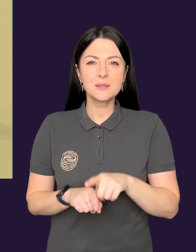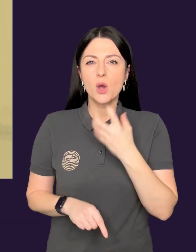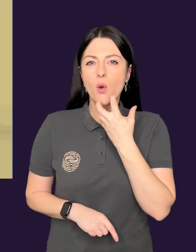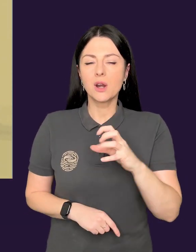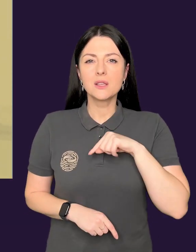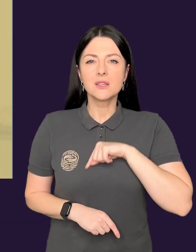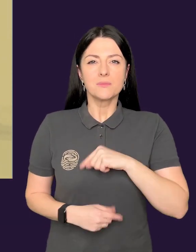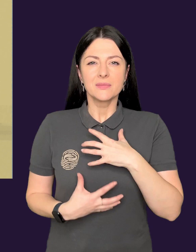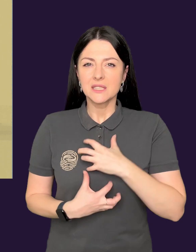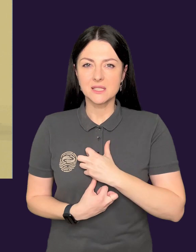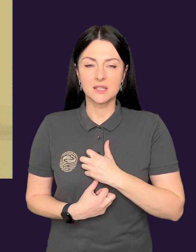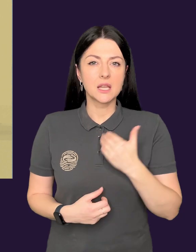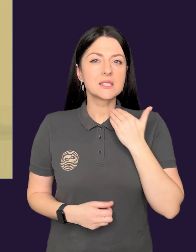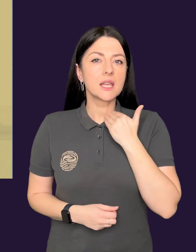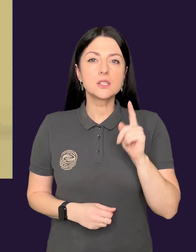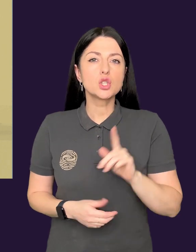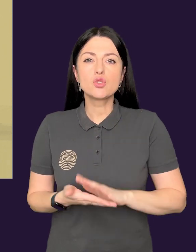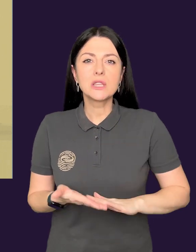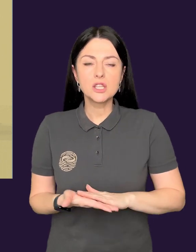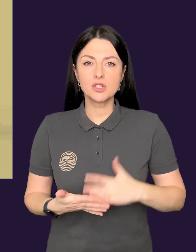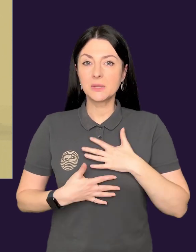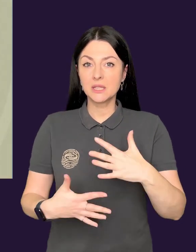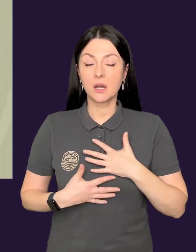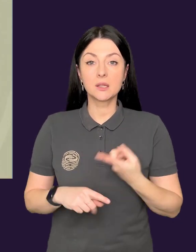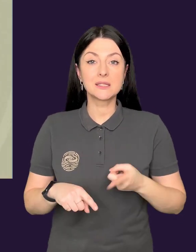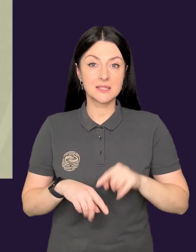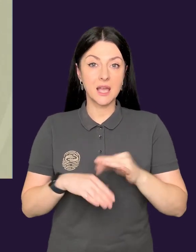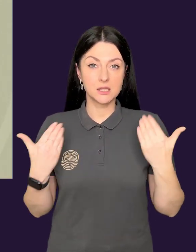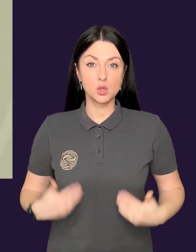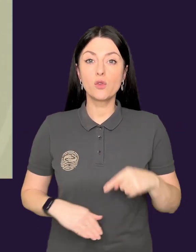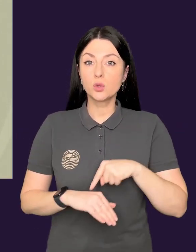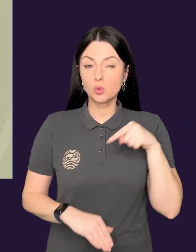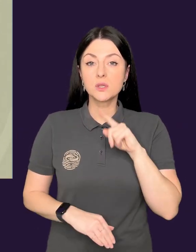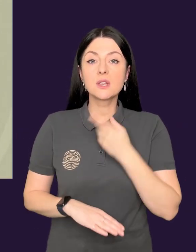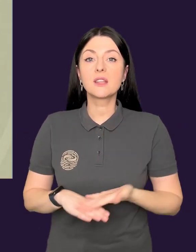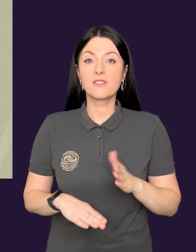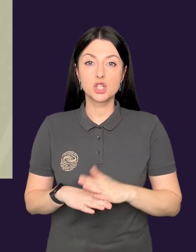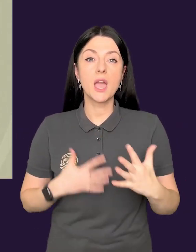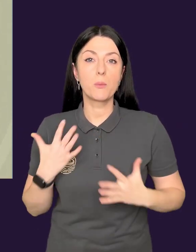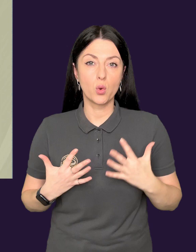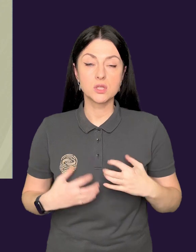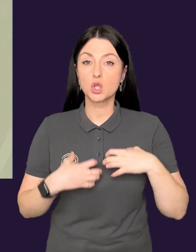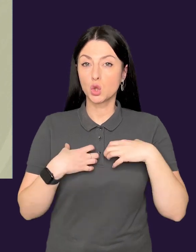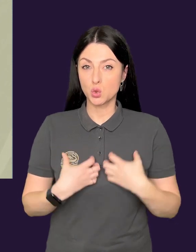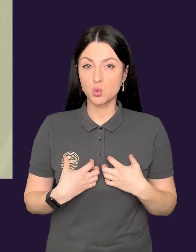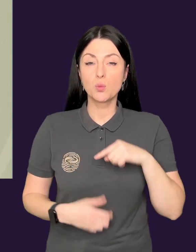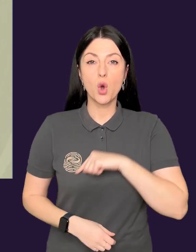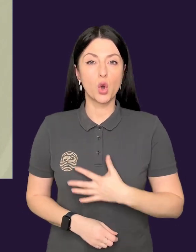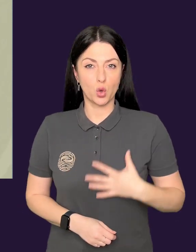ніби горить і тисне. Здається, що нічим дихати. Це тіло відгукується на важкі емоції.